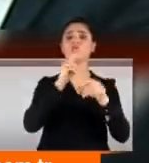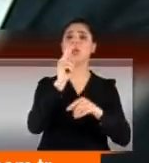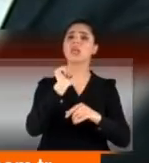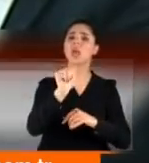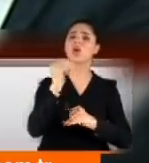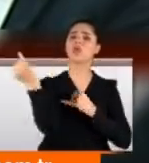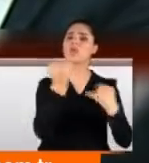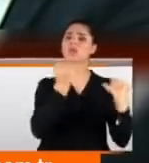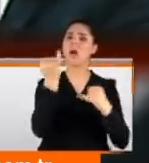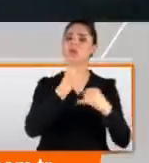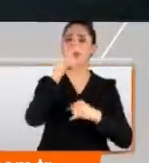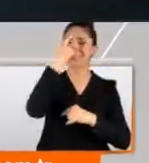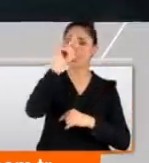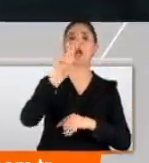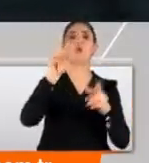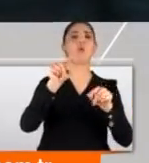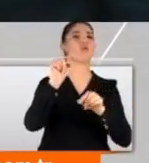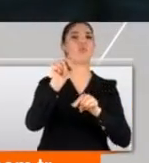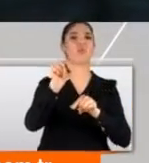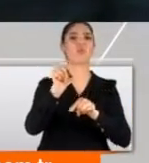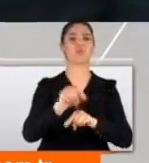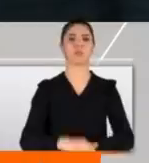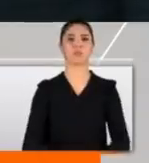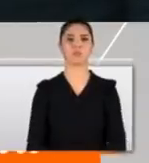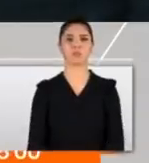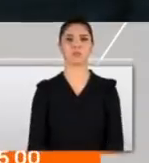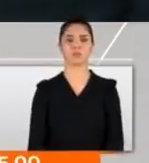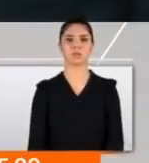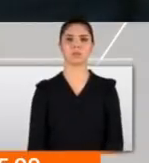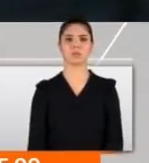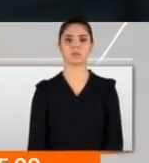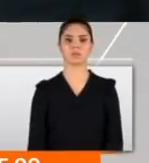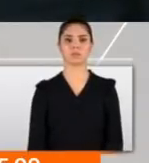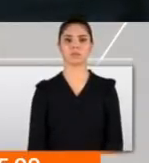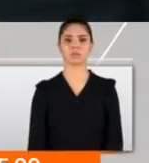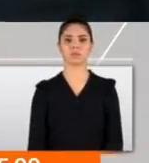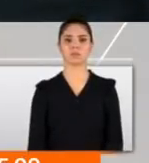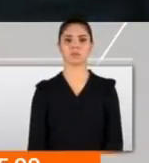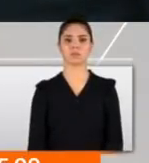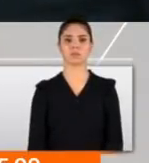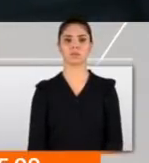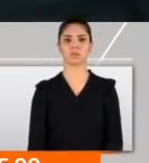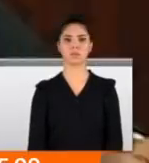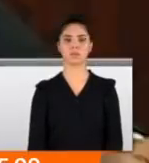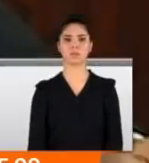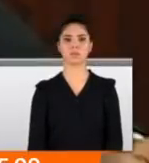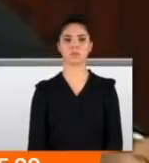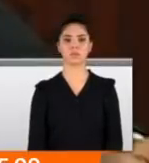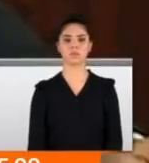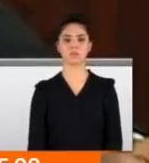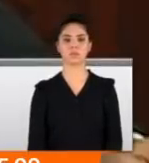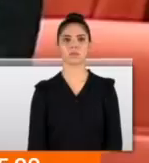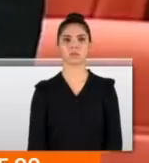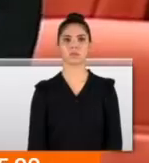gündür tartışmaların tek konusu. Kim ordumuza hakaret ederse onun dili kopartılmalıdır. Cumhuriyet